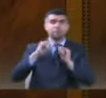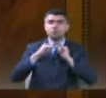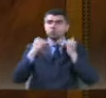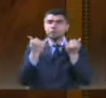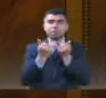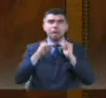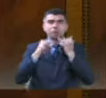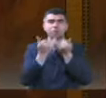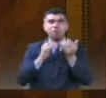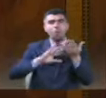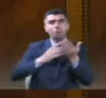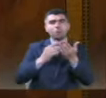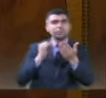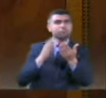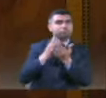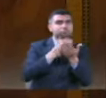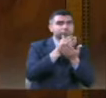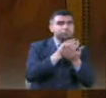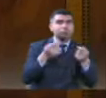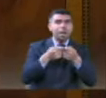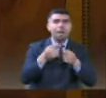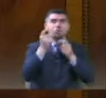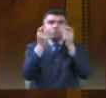للجنة القطاع العام ولجنة القطاع الخاص.